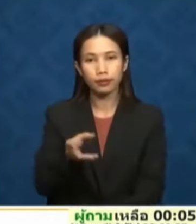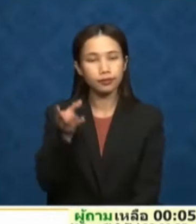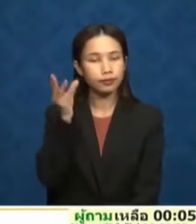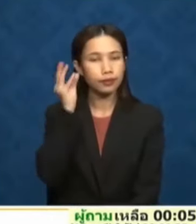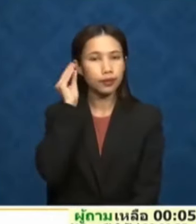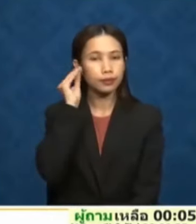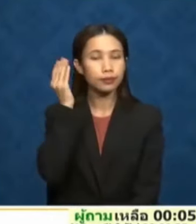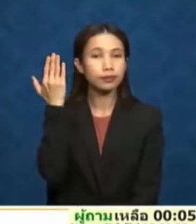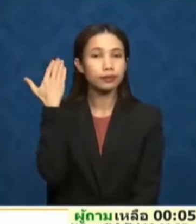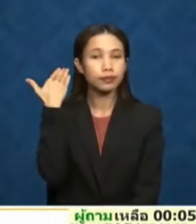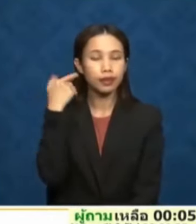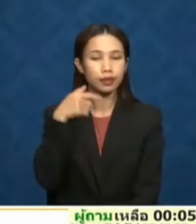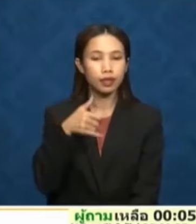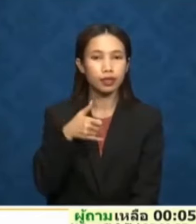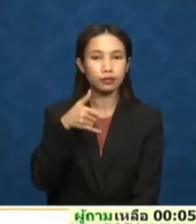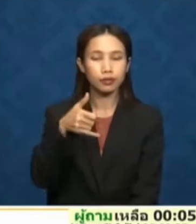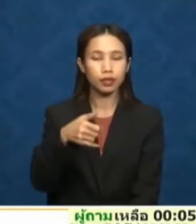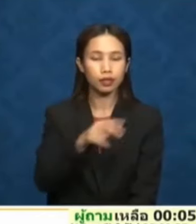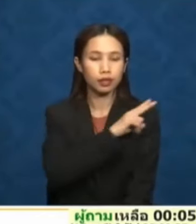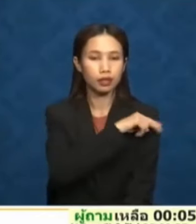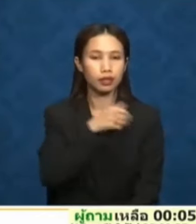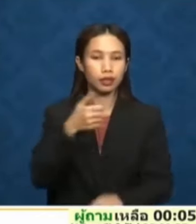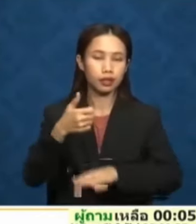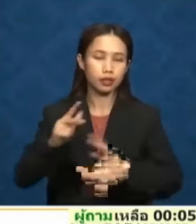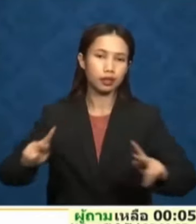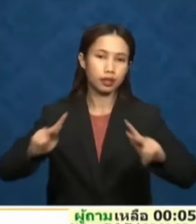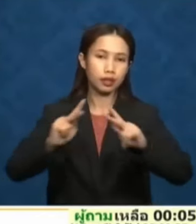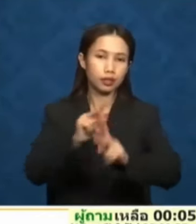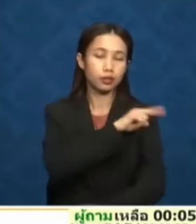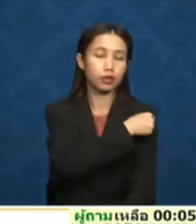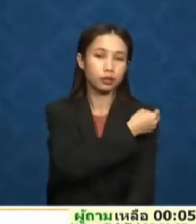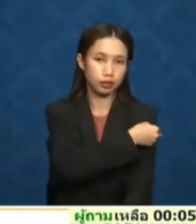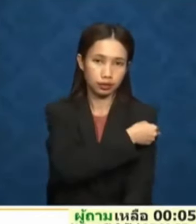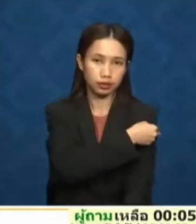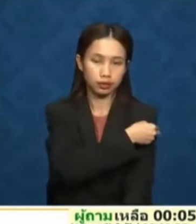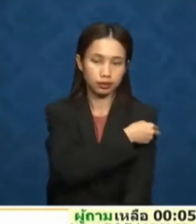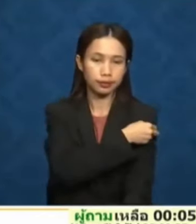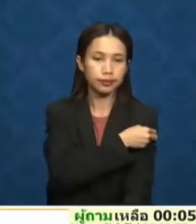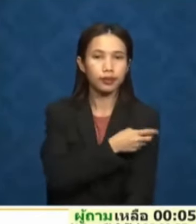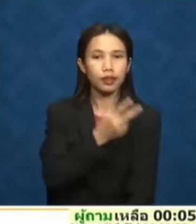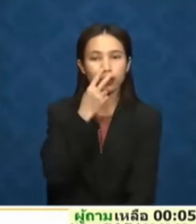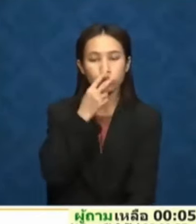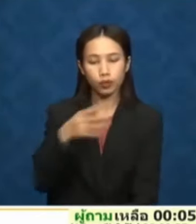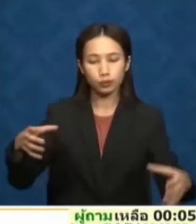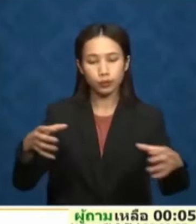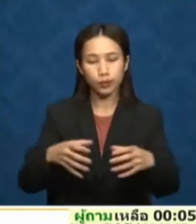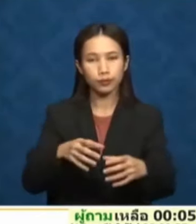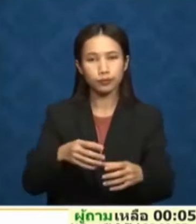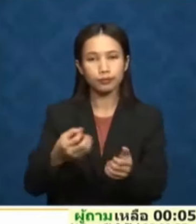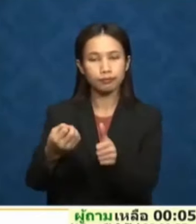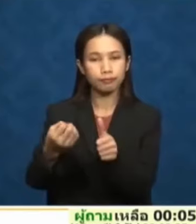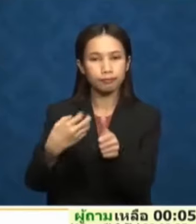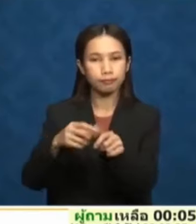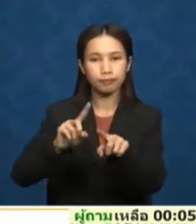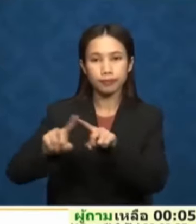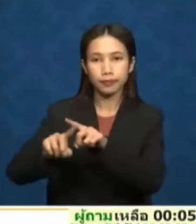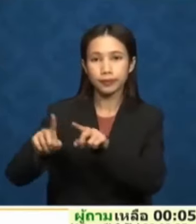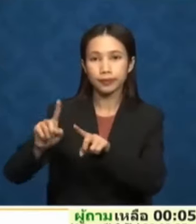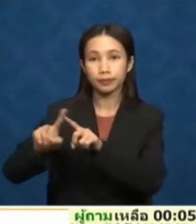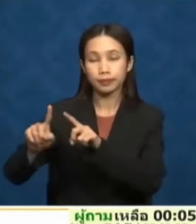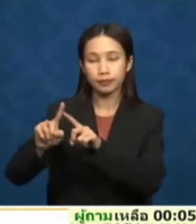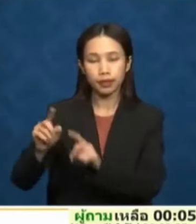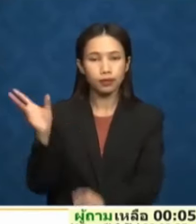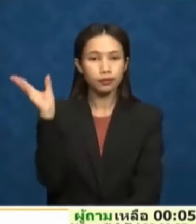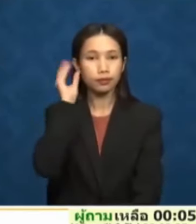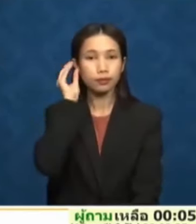เองครับวันที่เข้ามาที่กระทรวงสาสุขที่ห้องประชุมชัยนาทนเรนทรฟังประเด็นทั้งหมดแล้วก็ในส่วนของผมเองนะผม